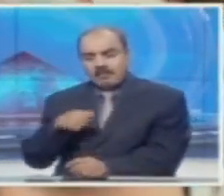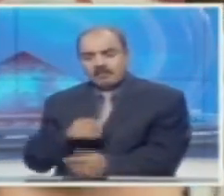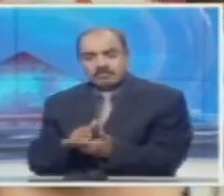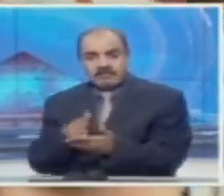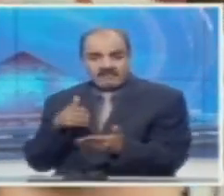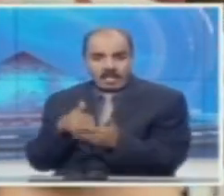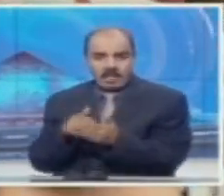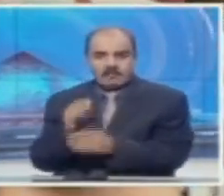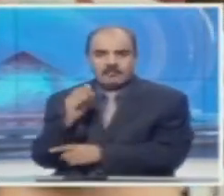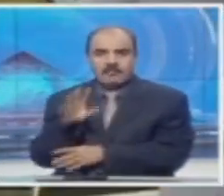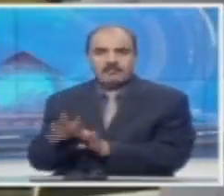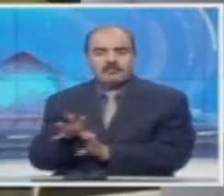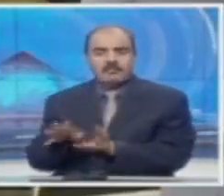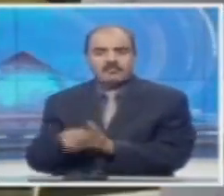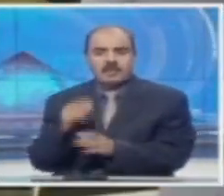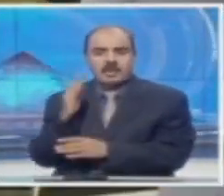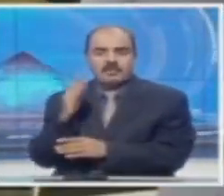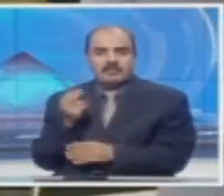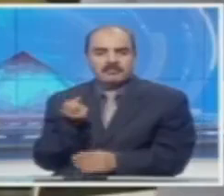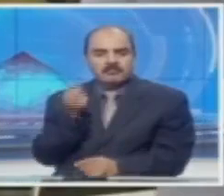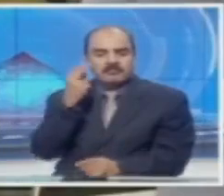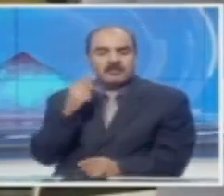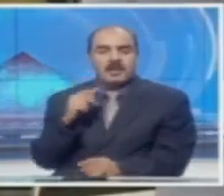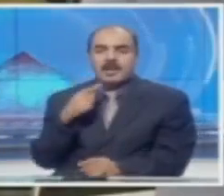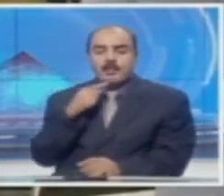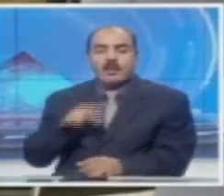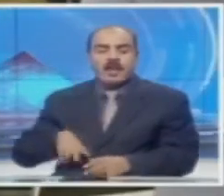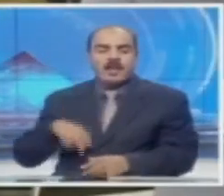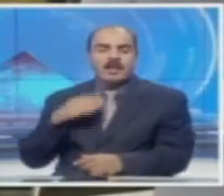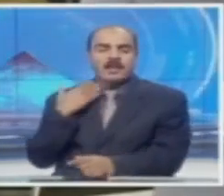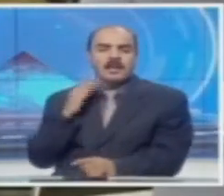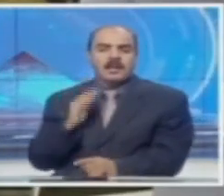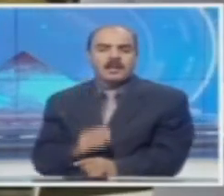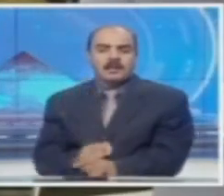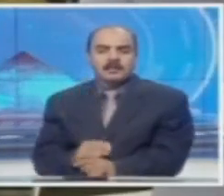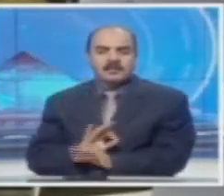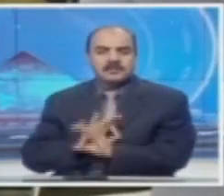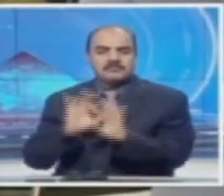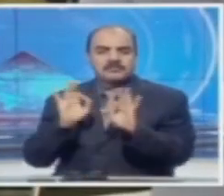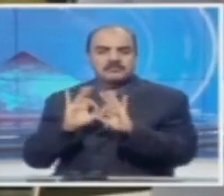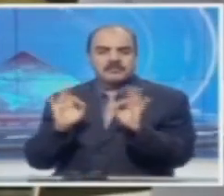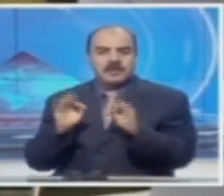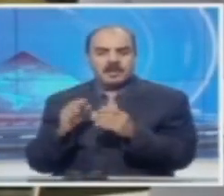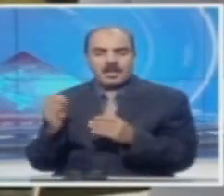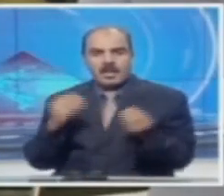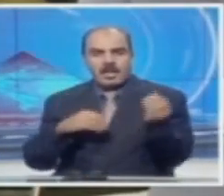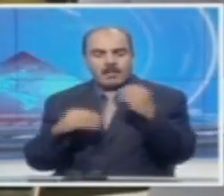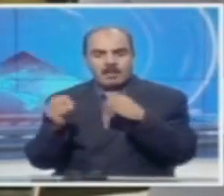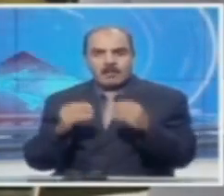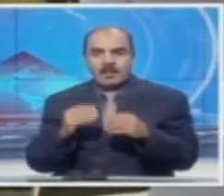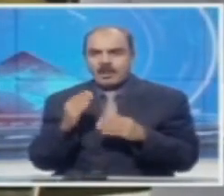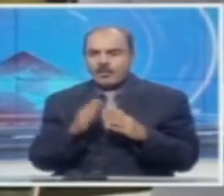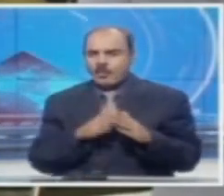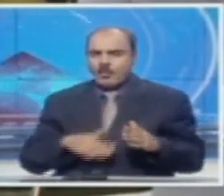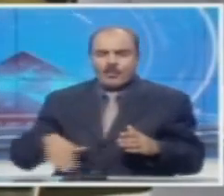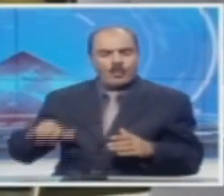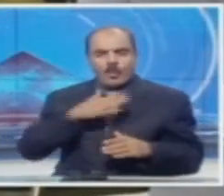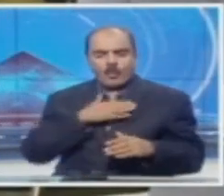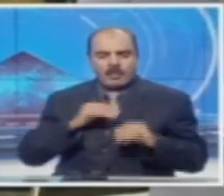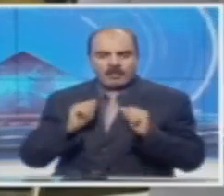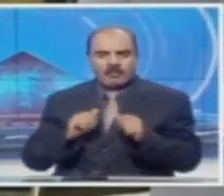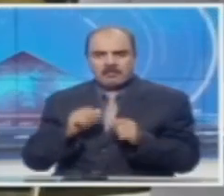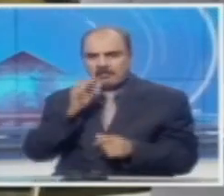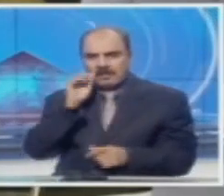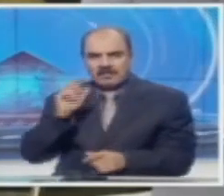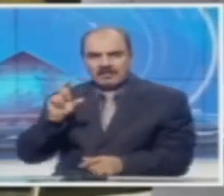تأسيس المشروعات. في ظل المبادرة الرئاسية حياة كريمة تتوالى الإنجازات بمشاركة كافة مؤسسات الدولة، ليس على